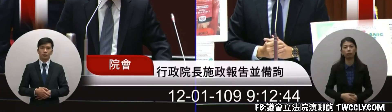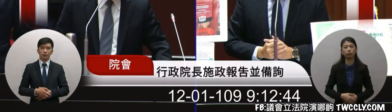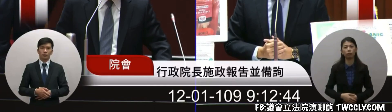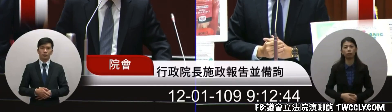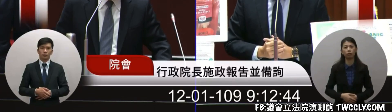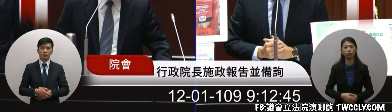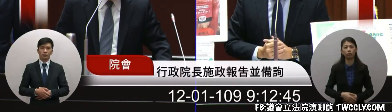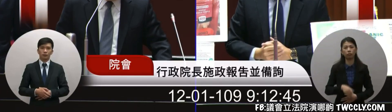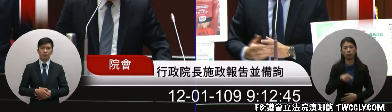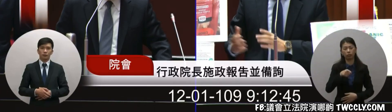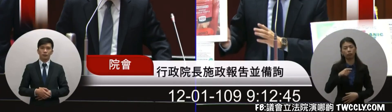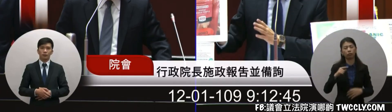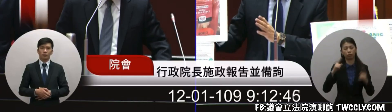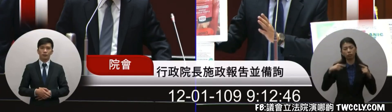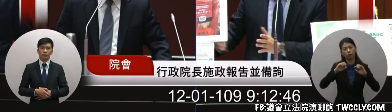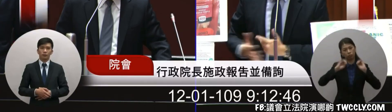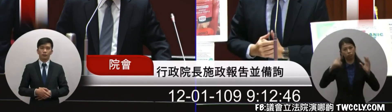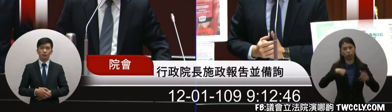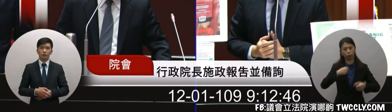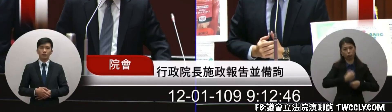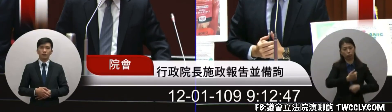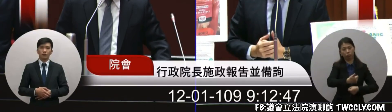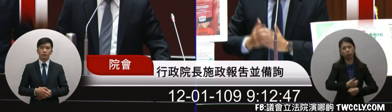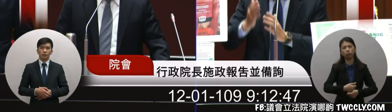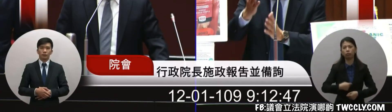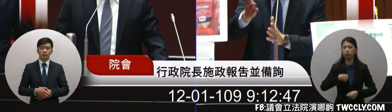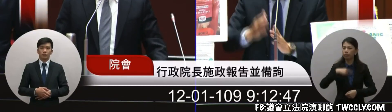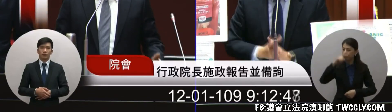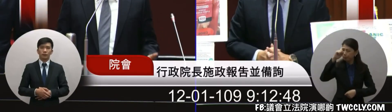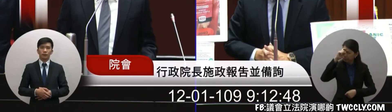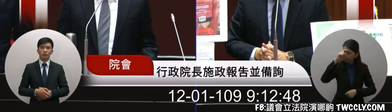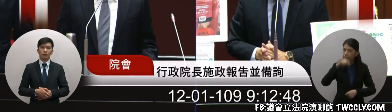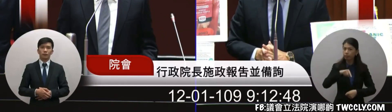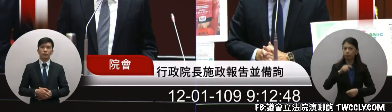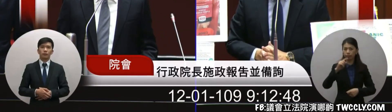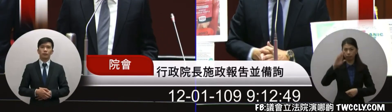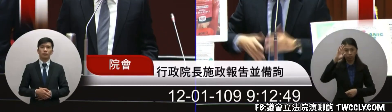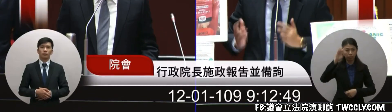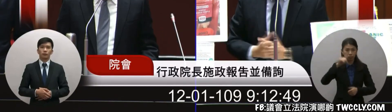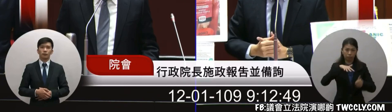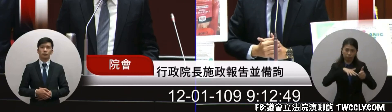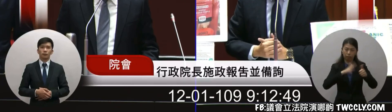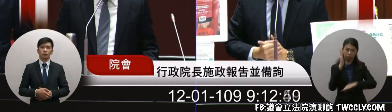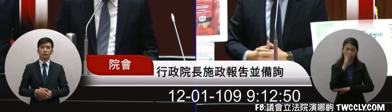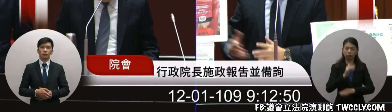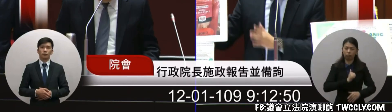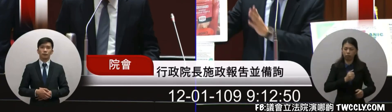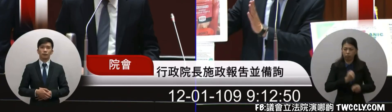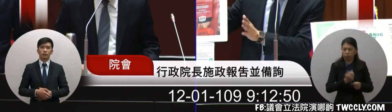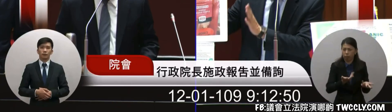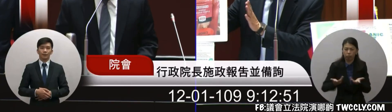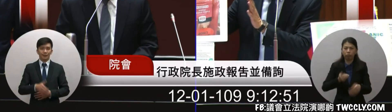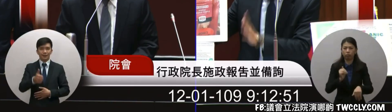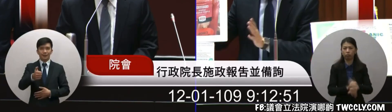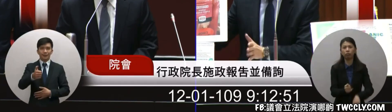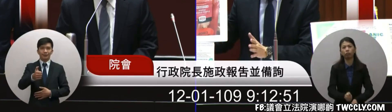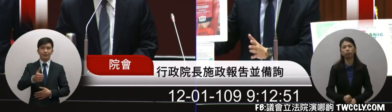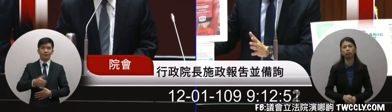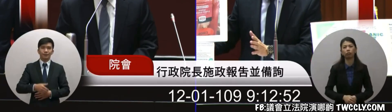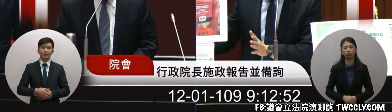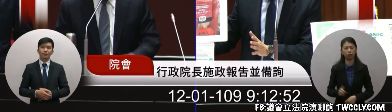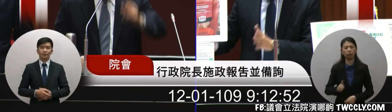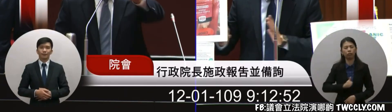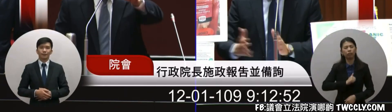贵内阁最大的口号。我们也希望我们的政府，就是苏院长您领导的那个，真的很会做事，就这件事是可以做